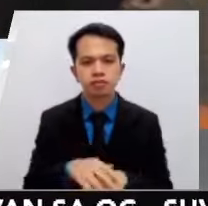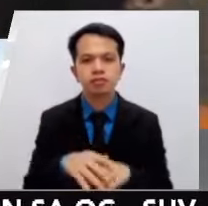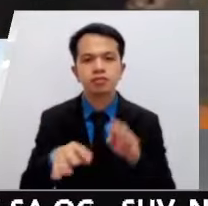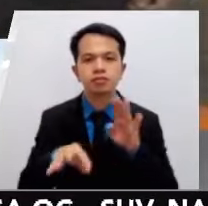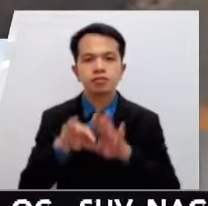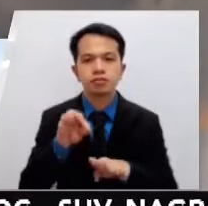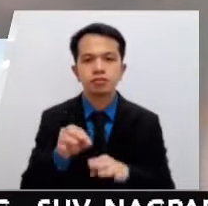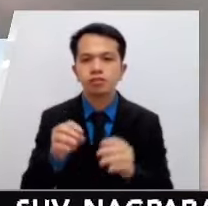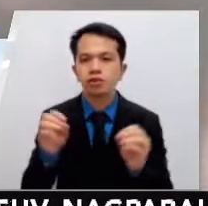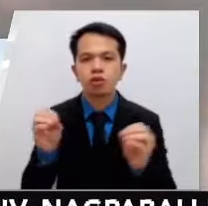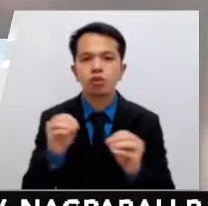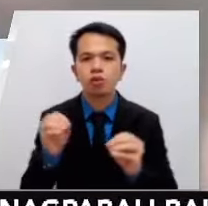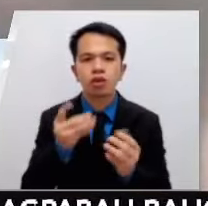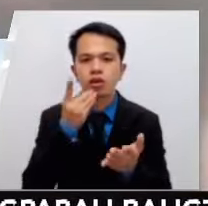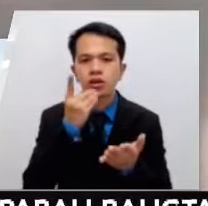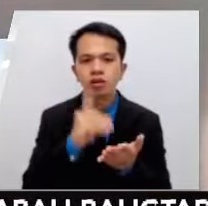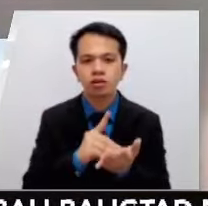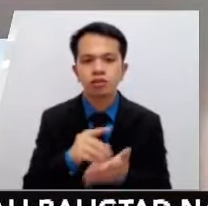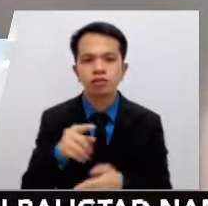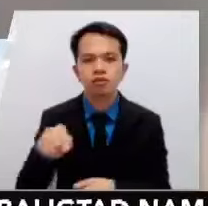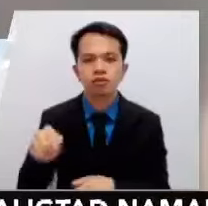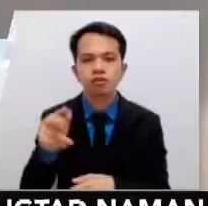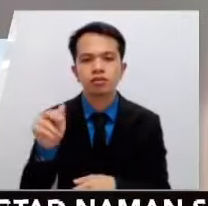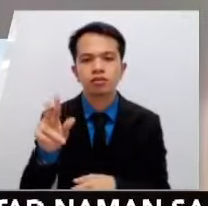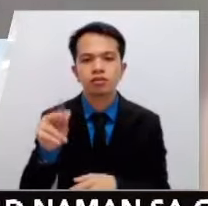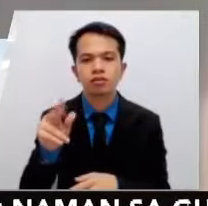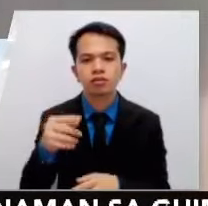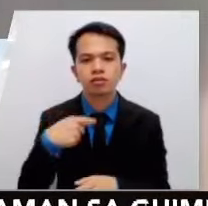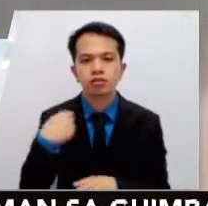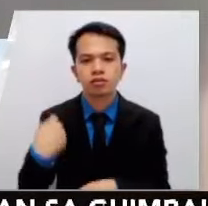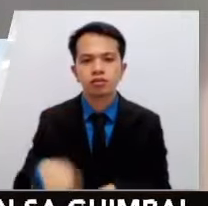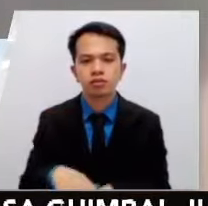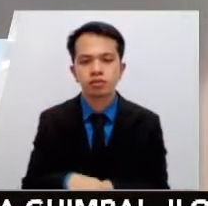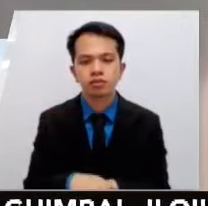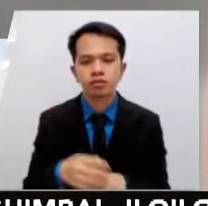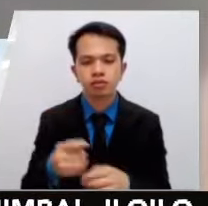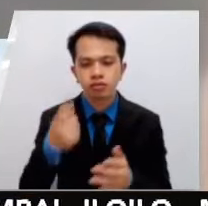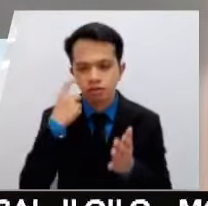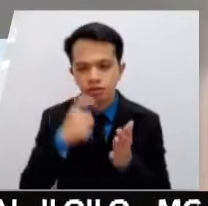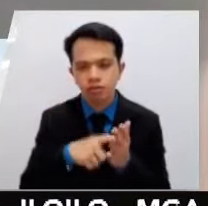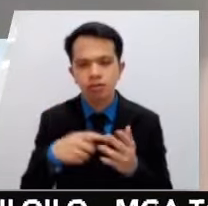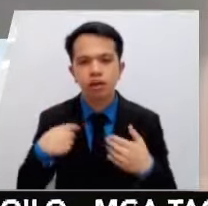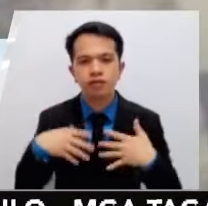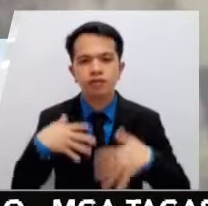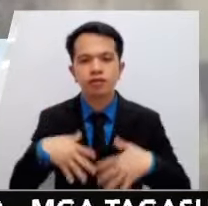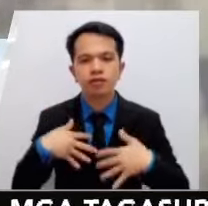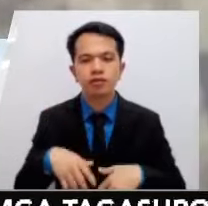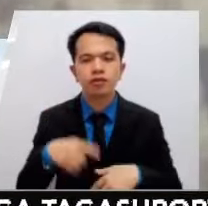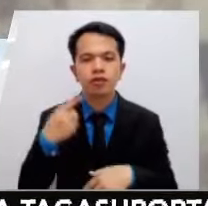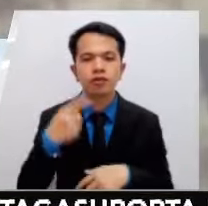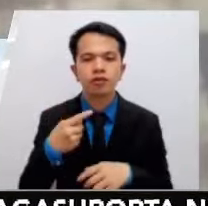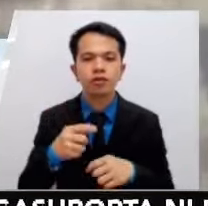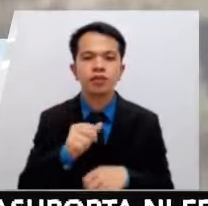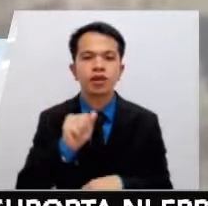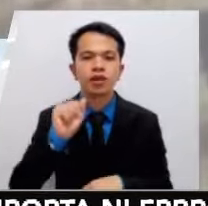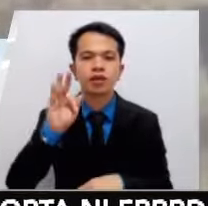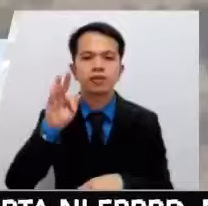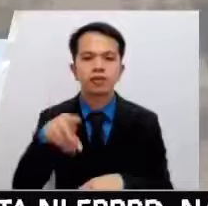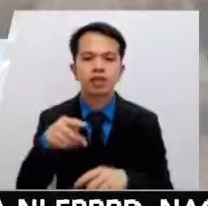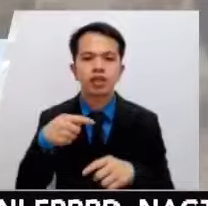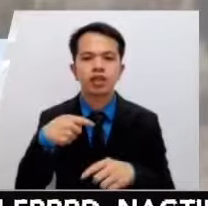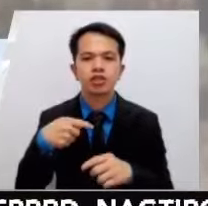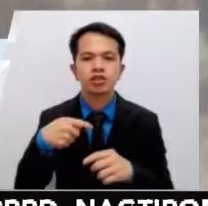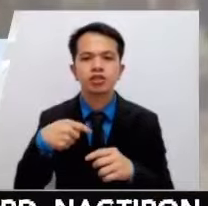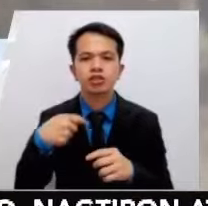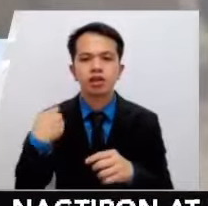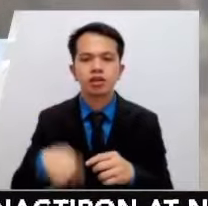mga kaukulang dokumento ang 13 Chinese. May nakita ring uniforme umano ng People's Liberation Army ng China.